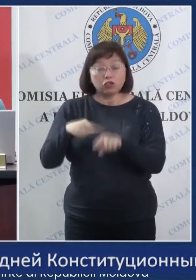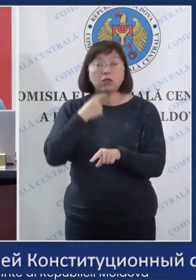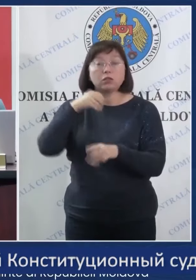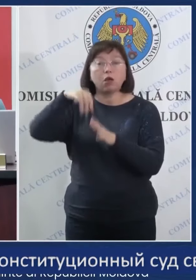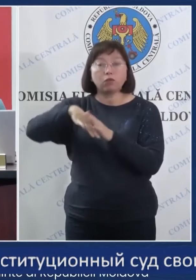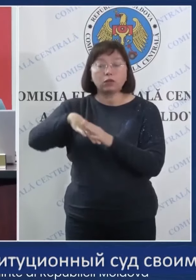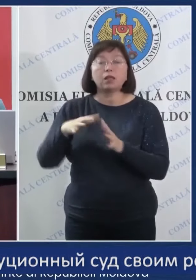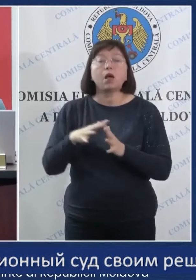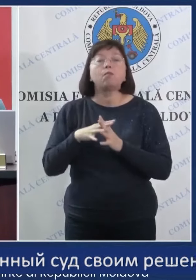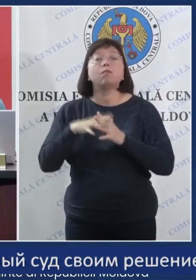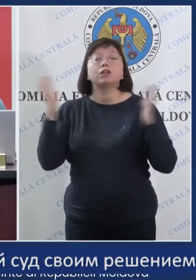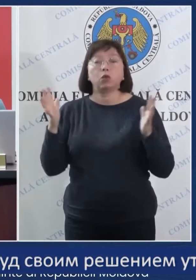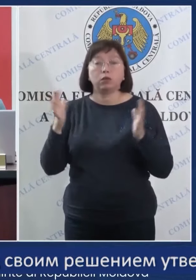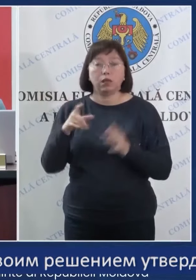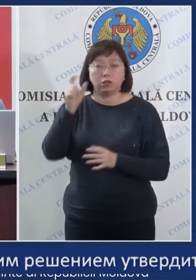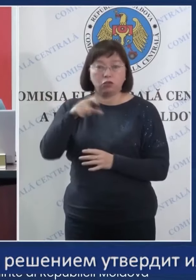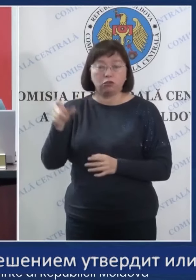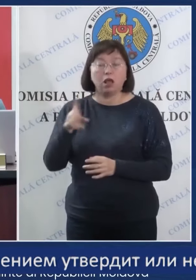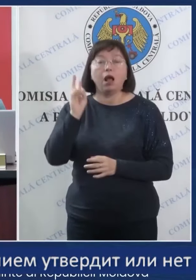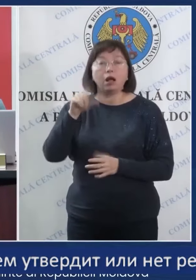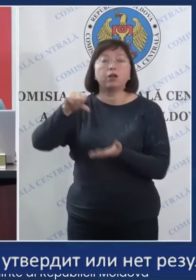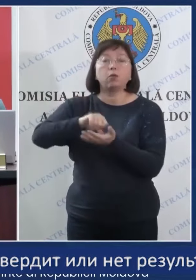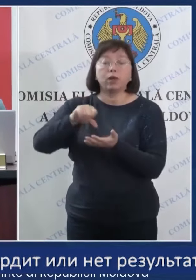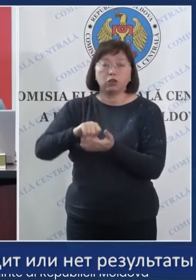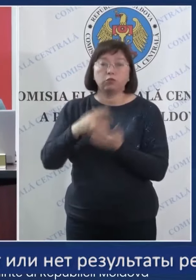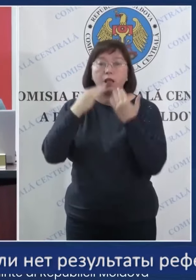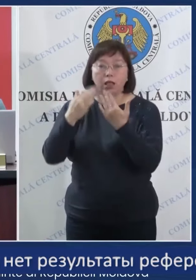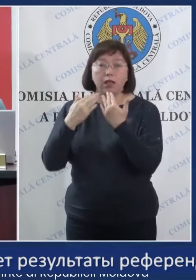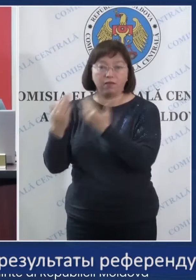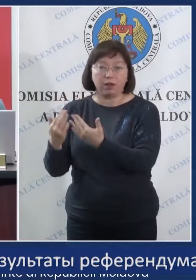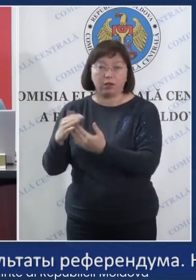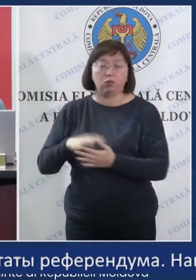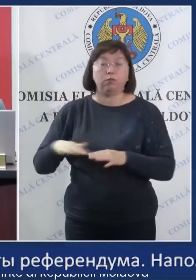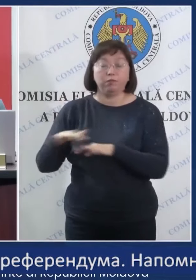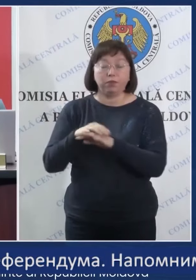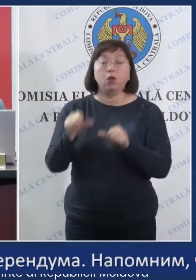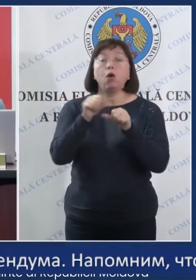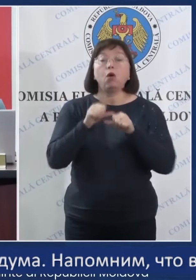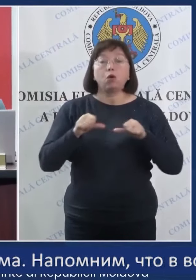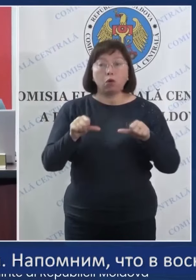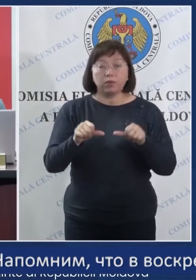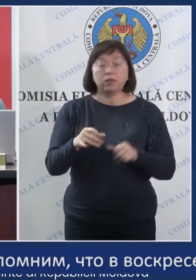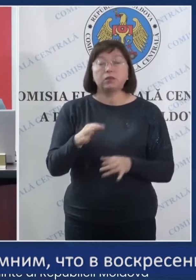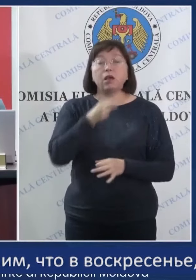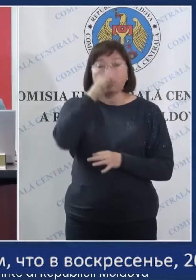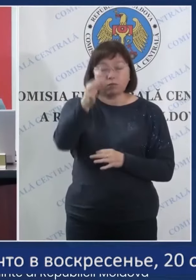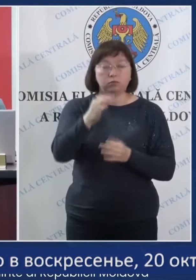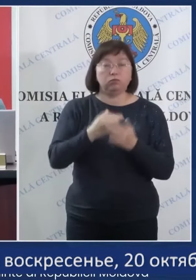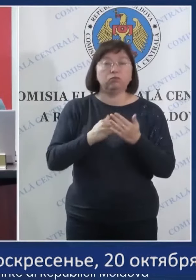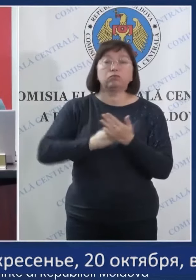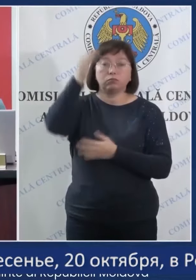votat majoritatea cetățenilor care au participat la referendum. Comisia va prezenta Curții